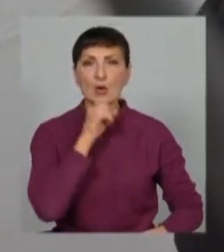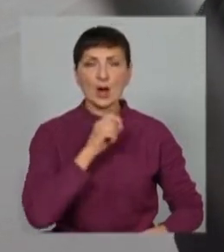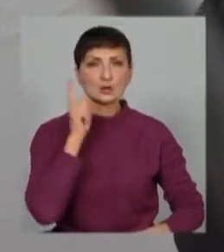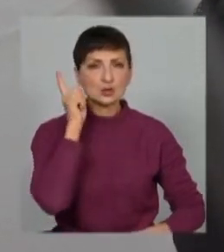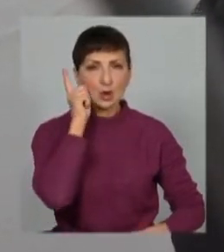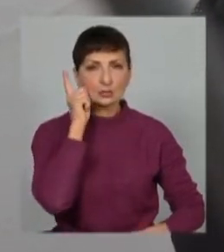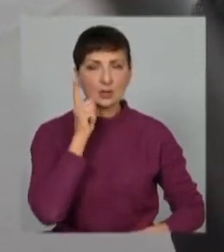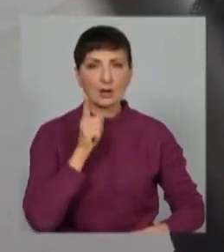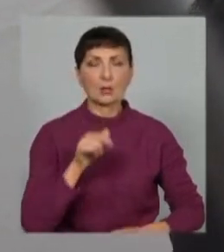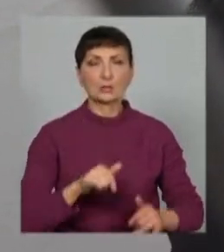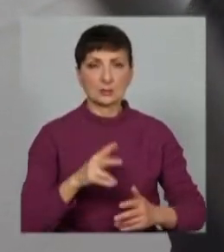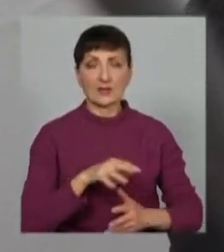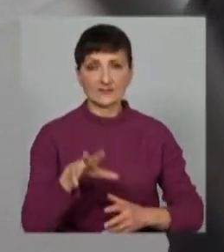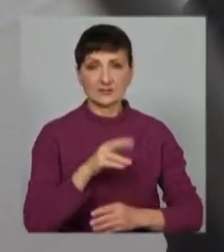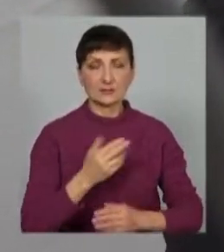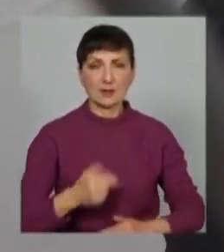до